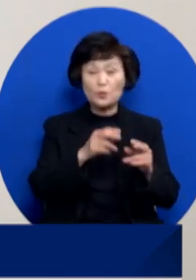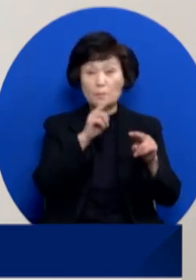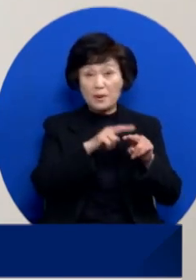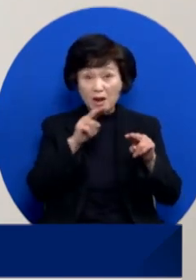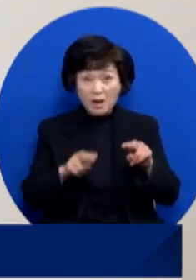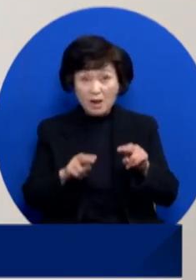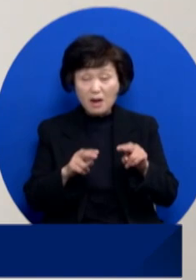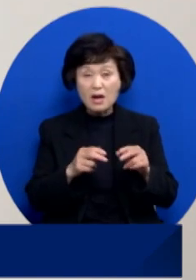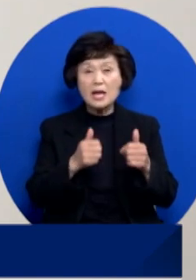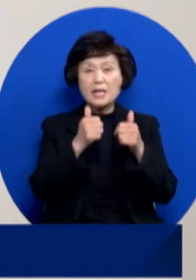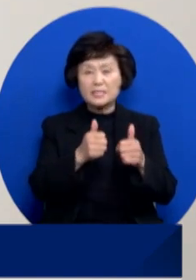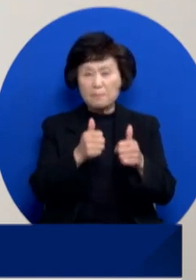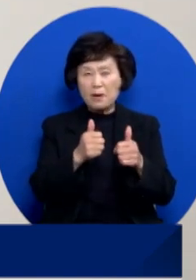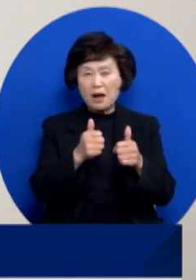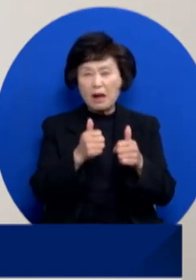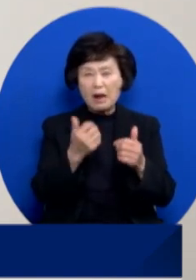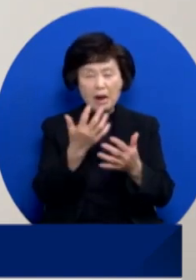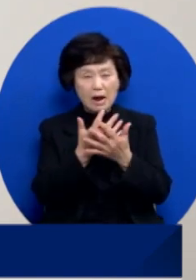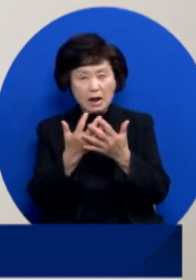아닌가 그런